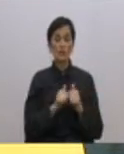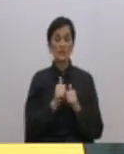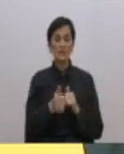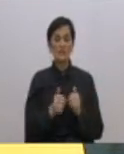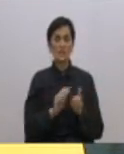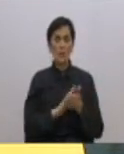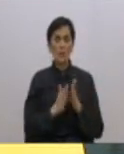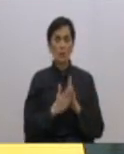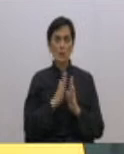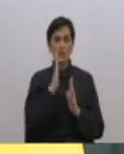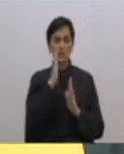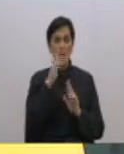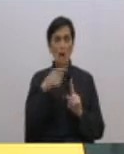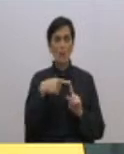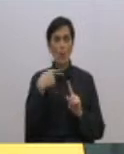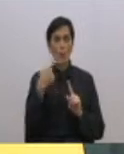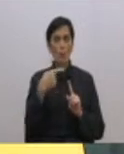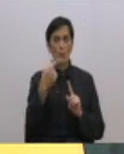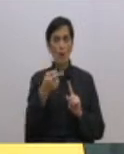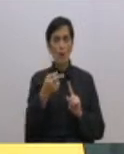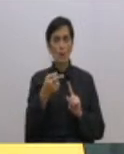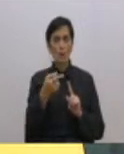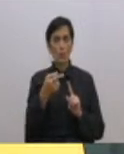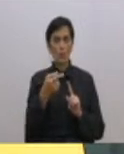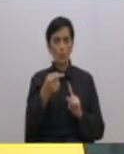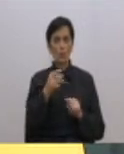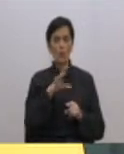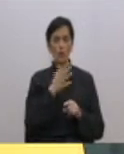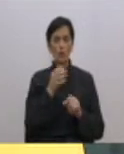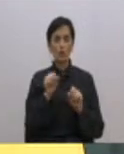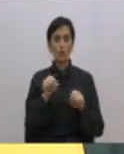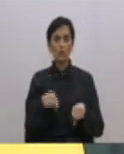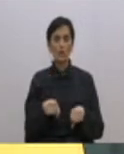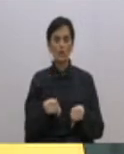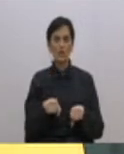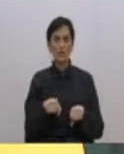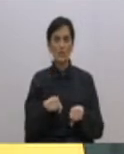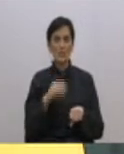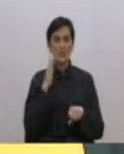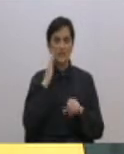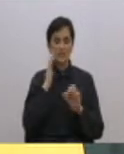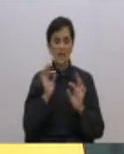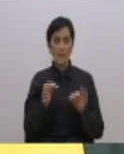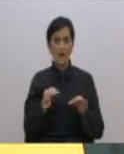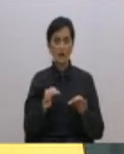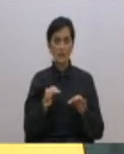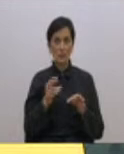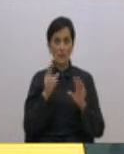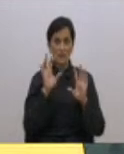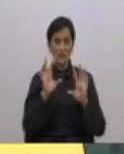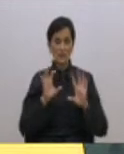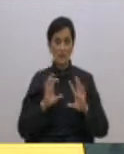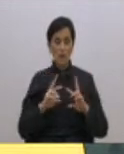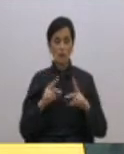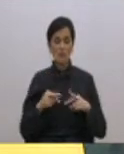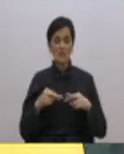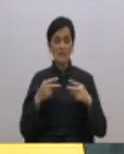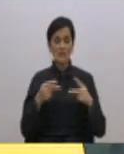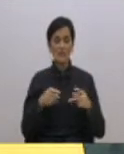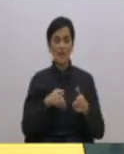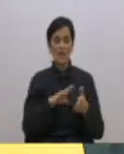რომ საომალოდ ყოველ შემთხვევაში იყოს შესაძლებელი სამართლებრივი და საკანონმდებლო ცვლების გარეშე